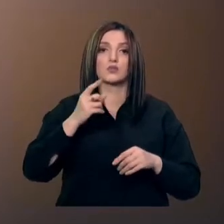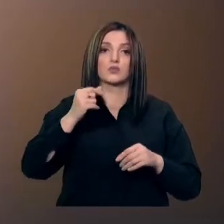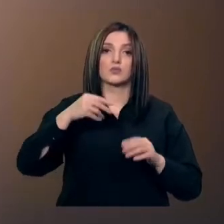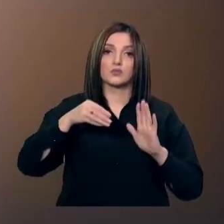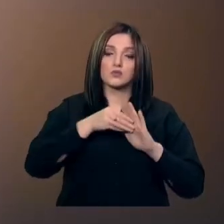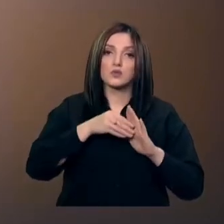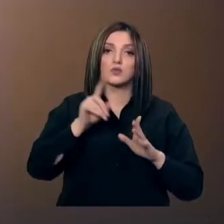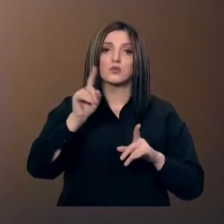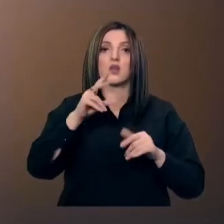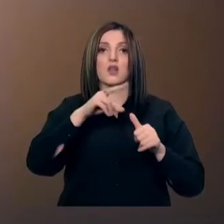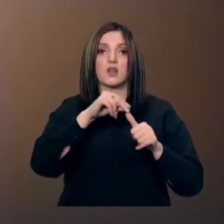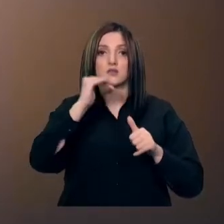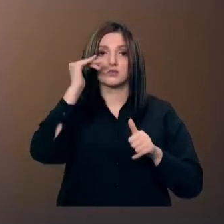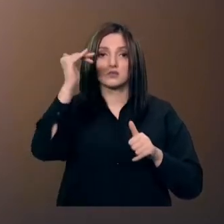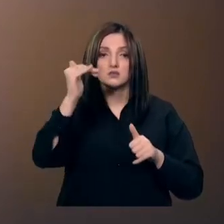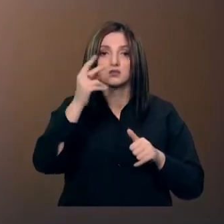ki, Ermənistan və